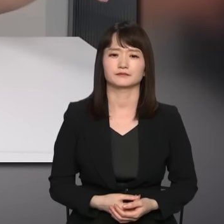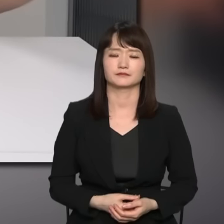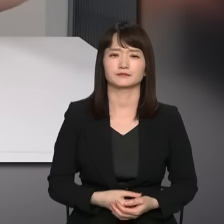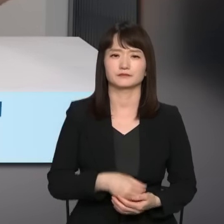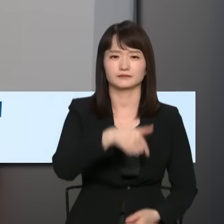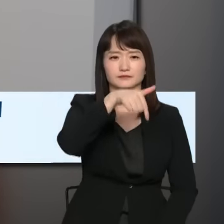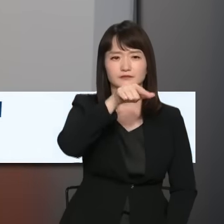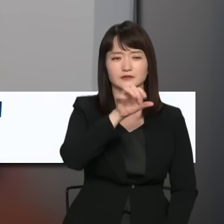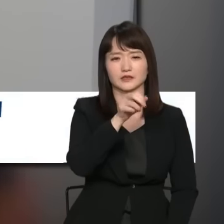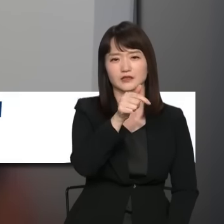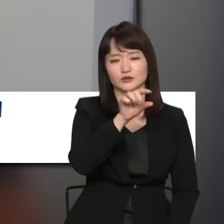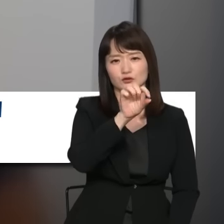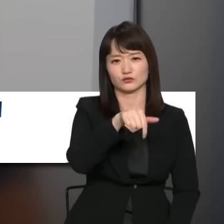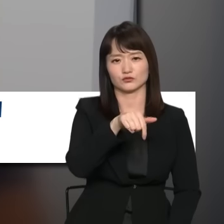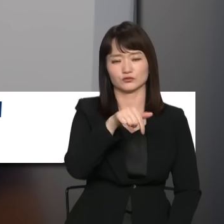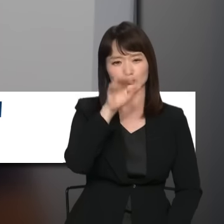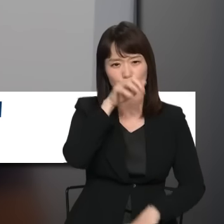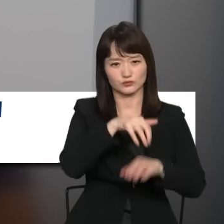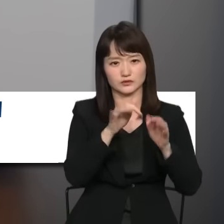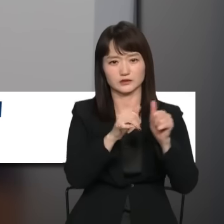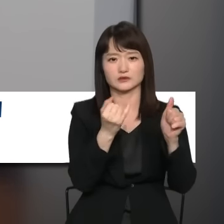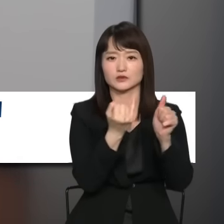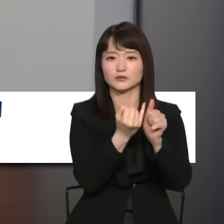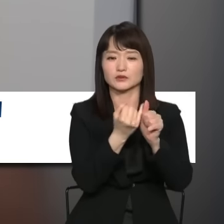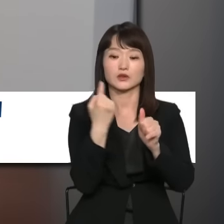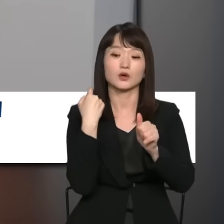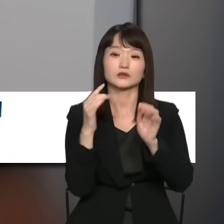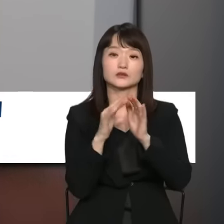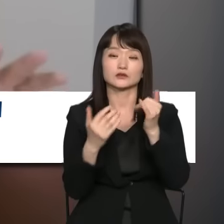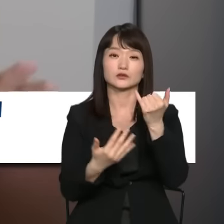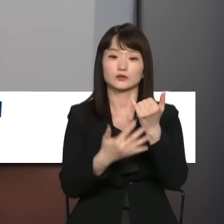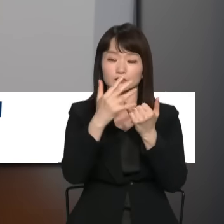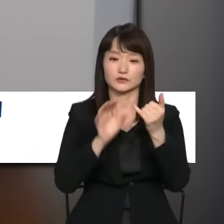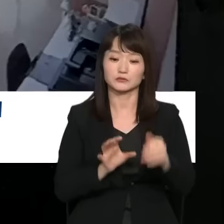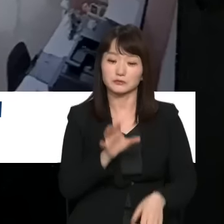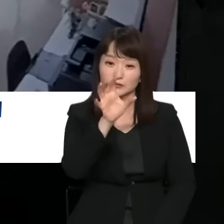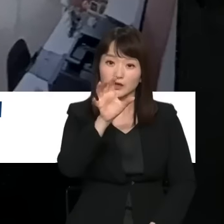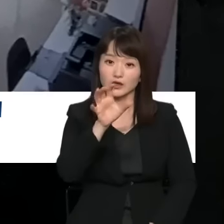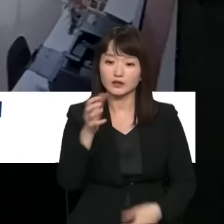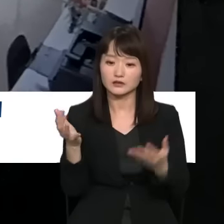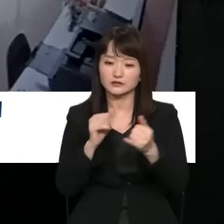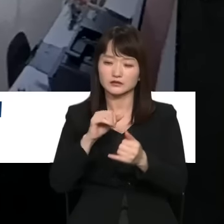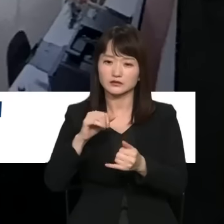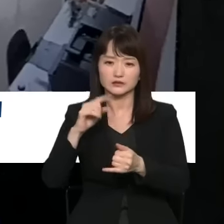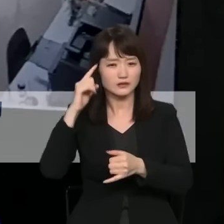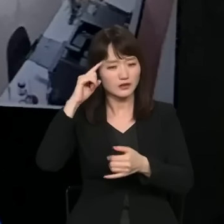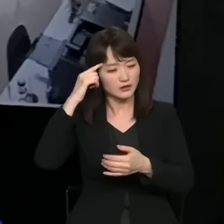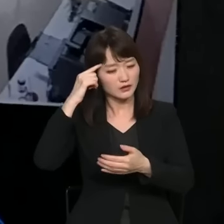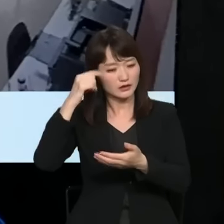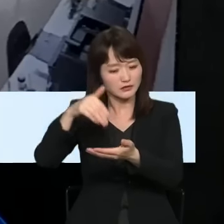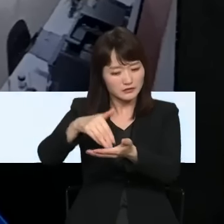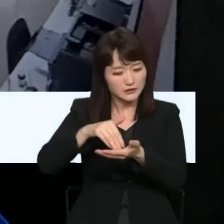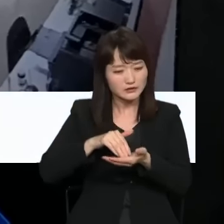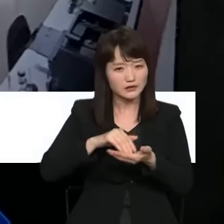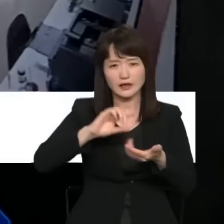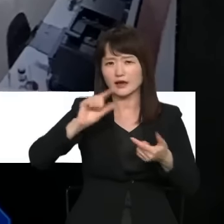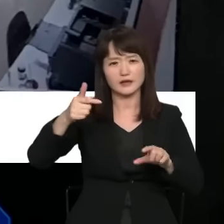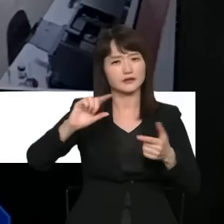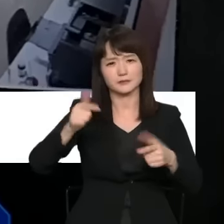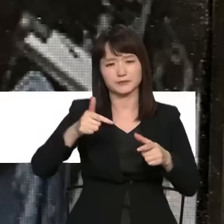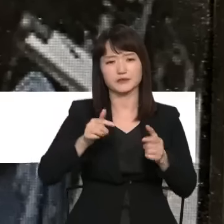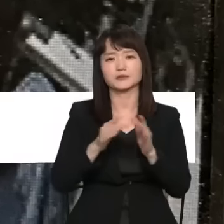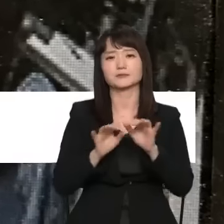강형욱 훈련사 부부가 어제 유튜브 채널을 통해 전 직원들이 제기한 의혹들을 반박했습니다. CCTV 감시 의혹에